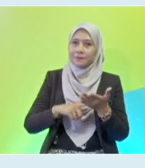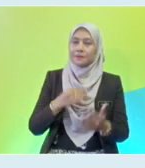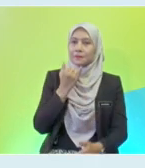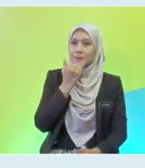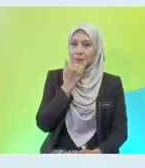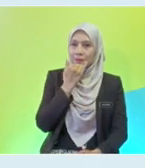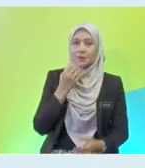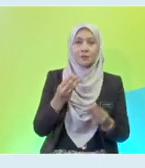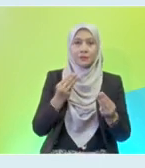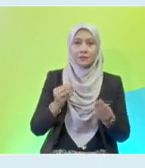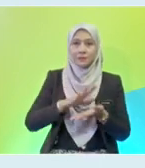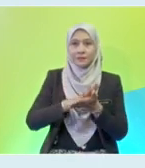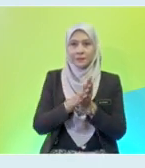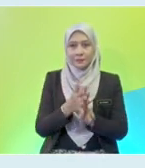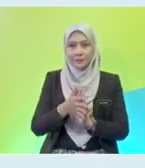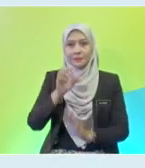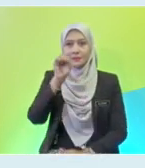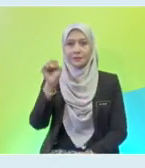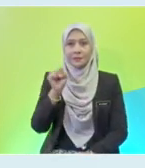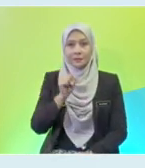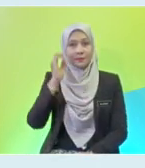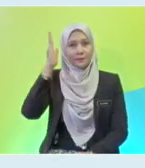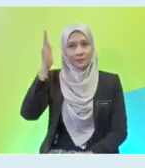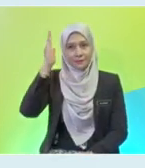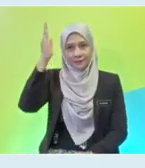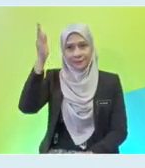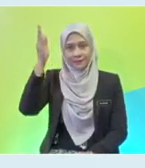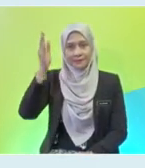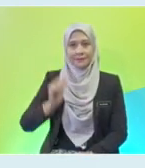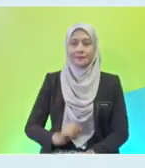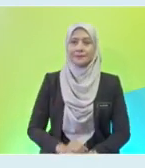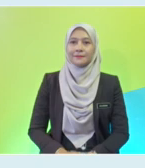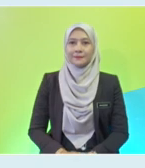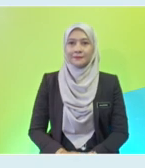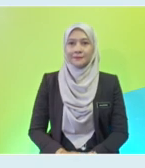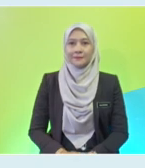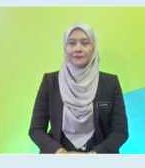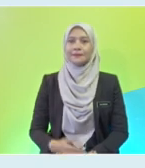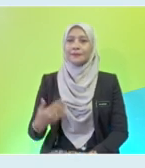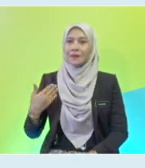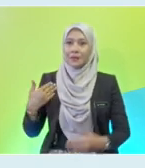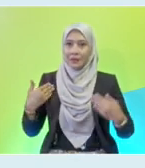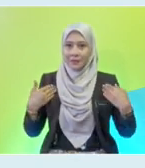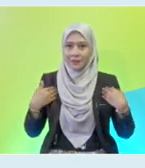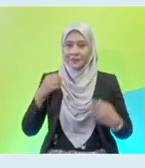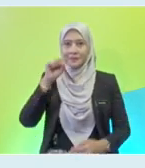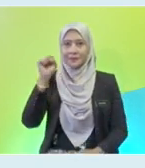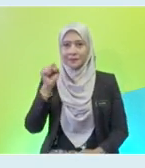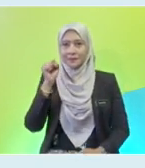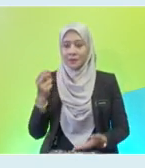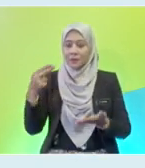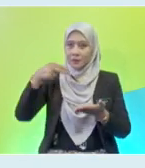kerennya neon adalah unsur tapi di soal yang lain itu boleh ditanya